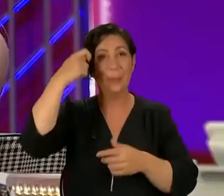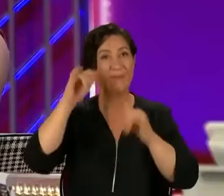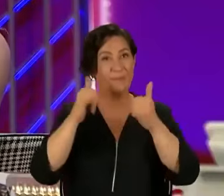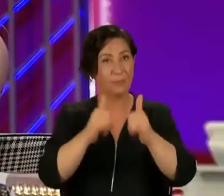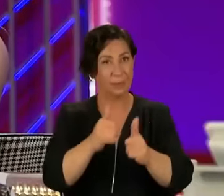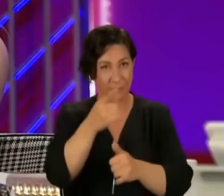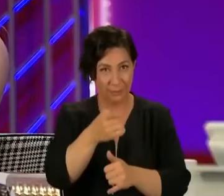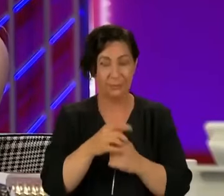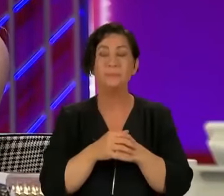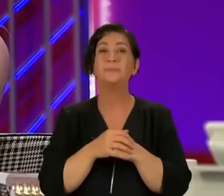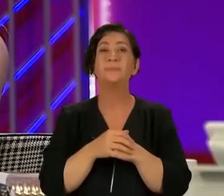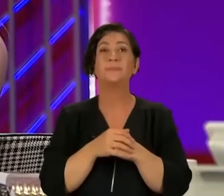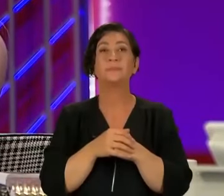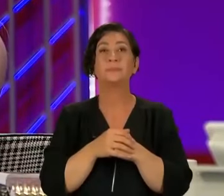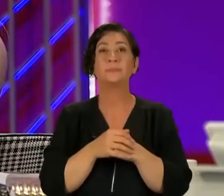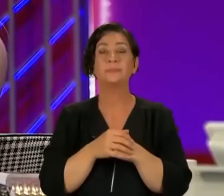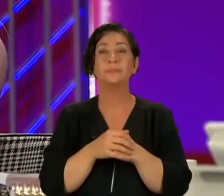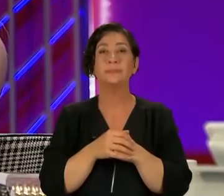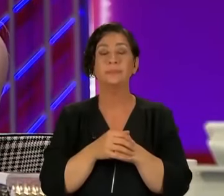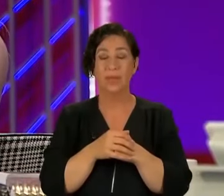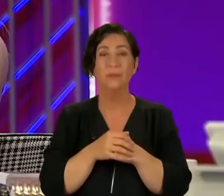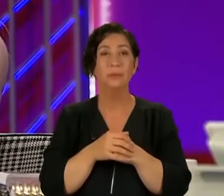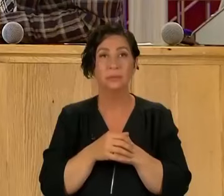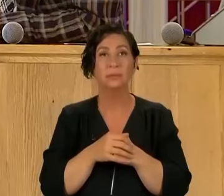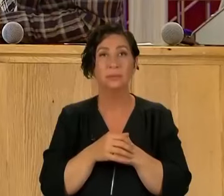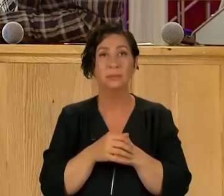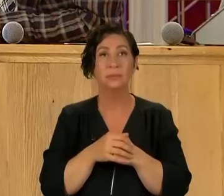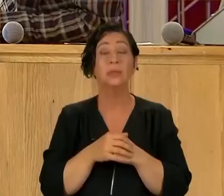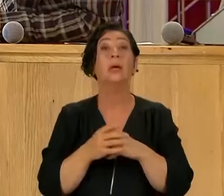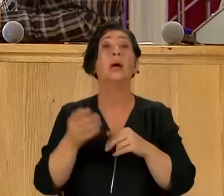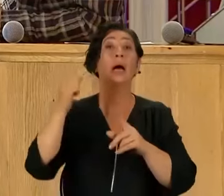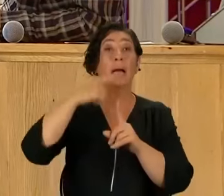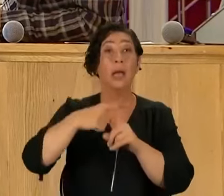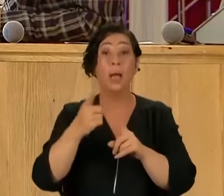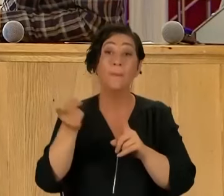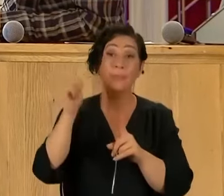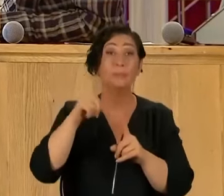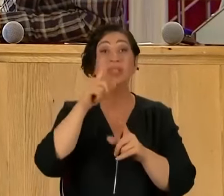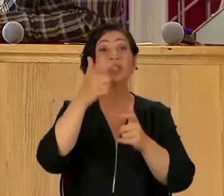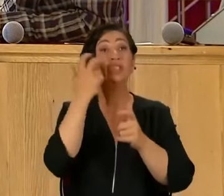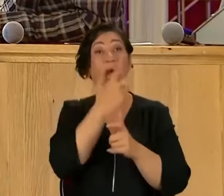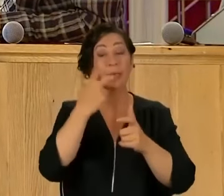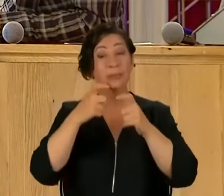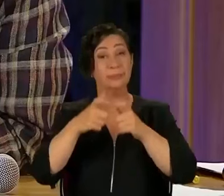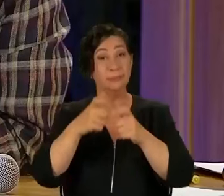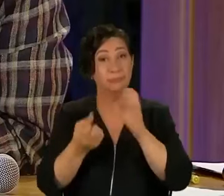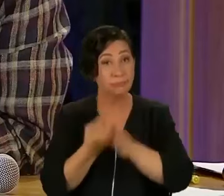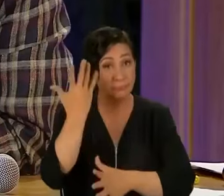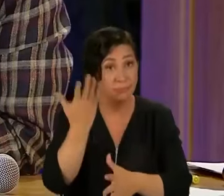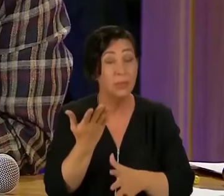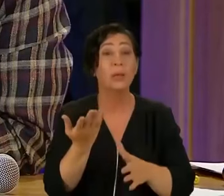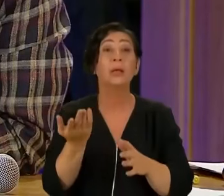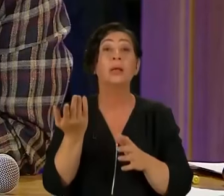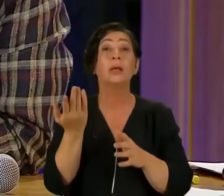filminde rol aldın. O da evet. Ve tabii arka arkaya single'lar çıktı